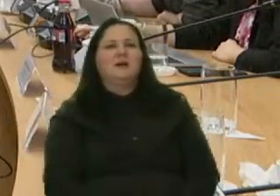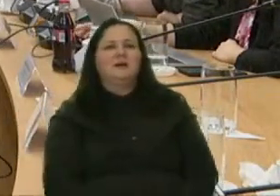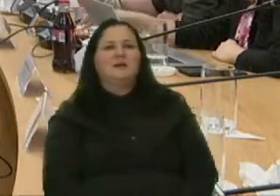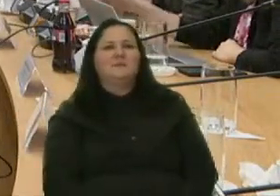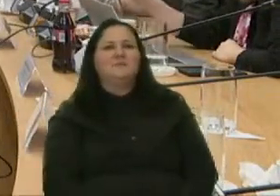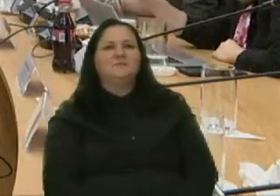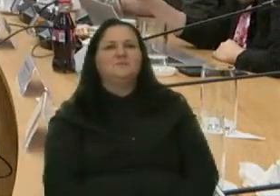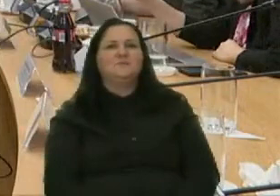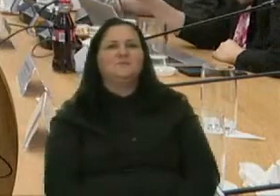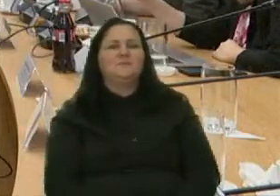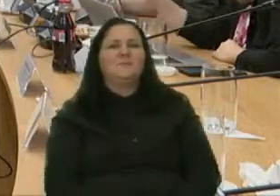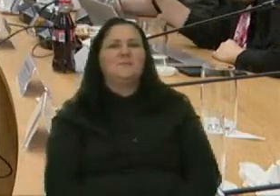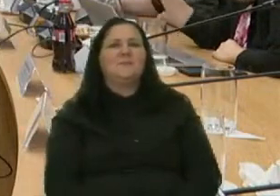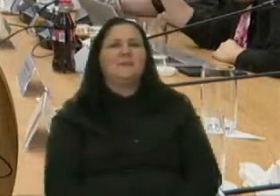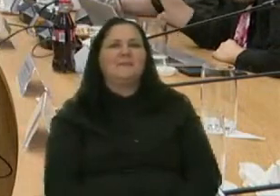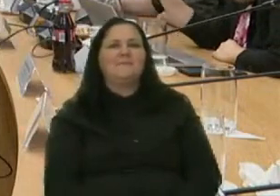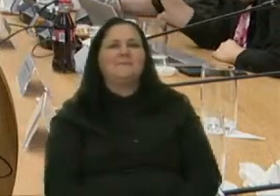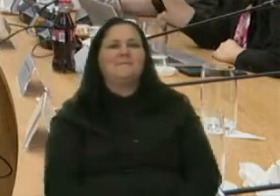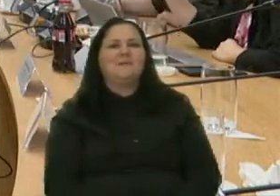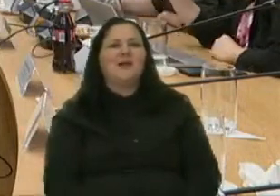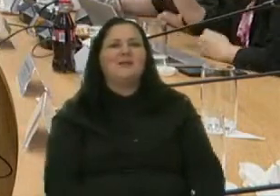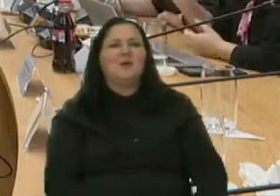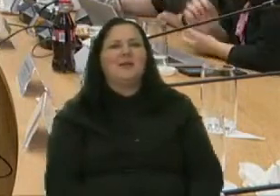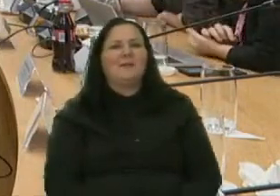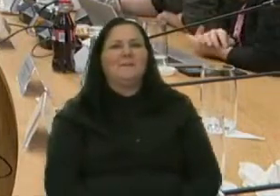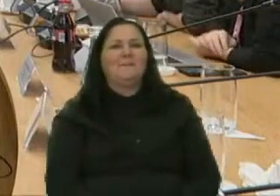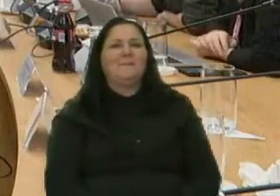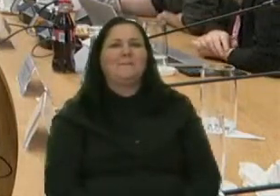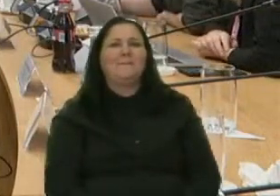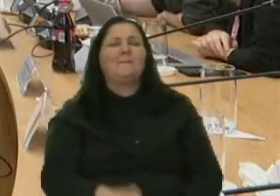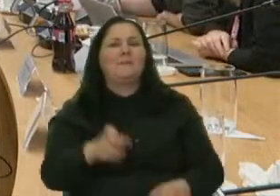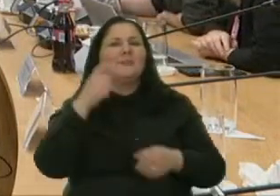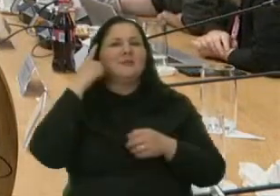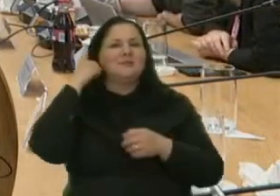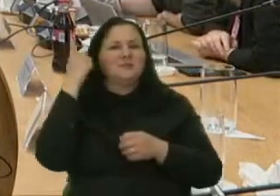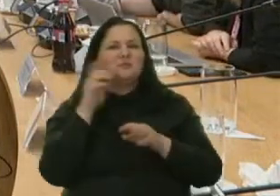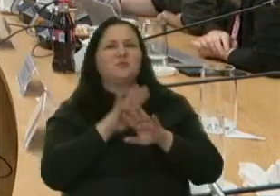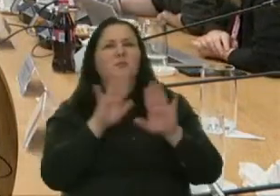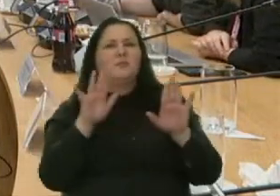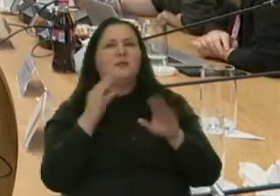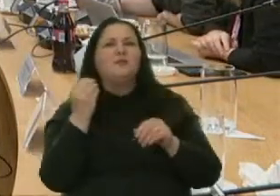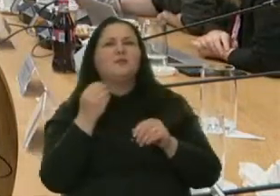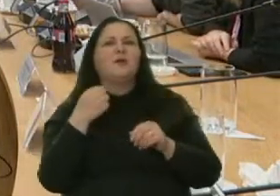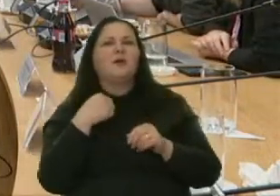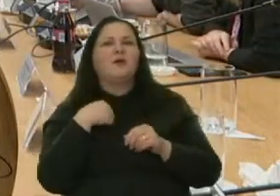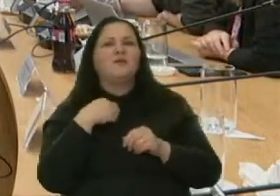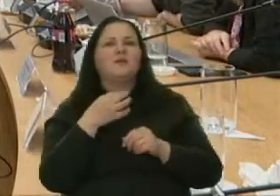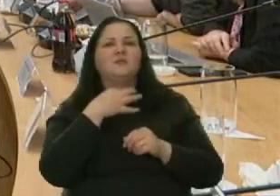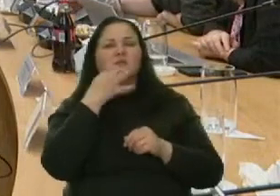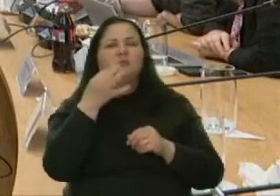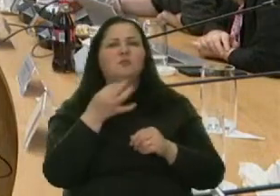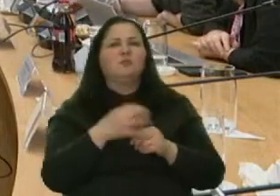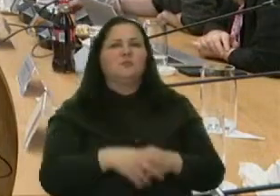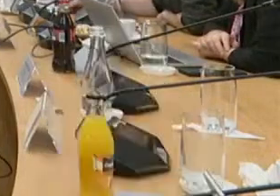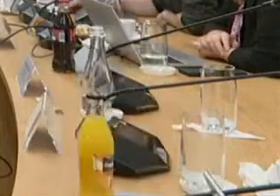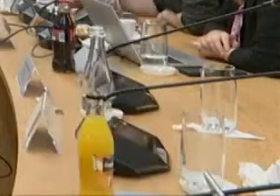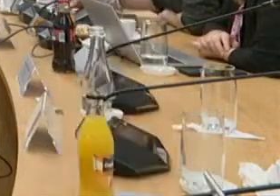Mulțumesc mulțumes poți intervin do Mulțumesc mult să știți că doar pentru că am fost menționată